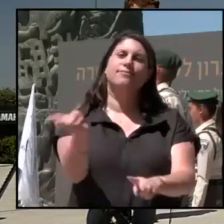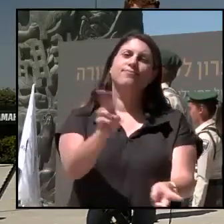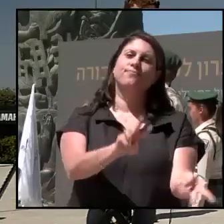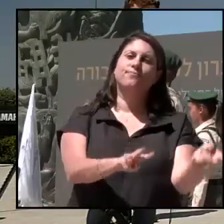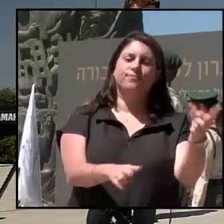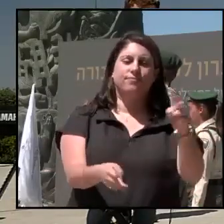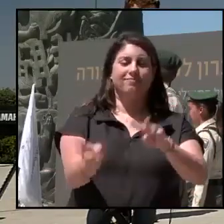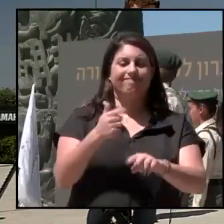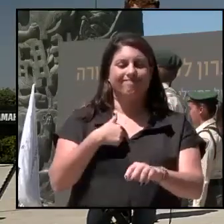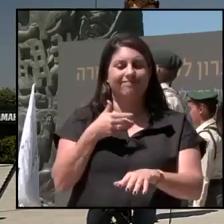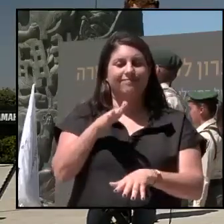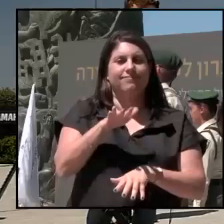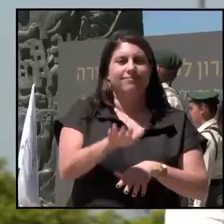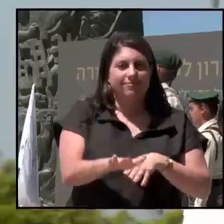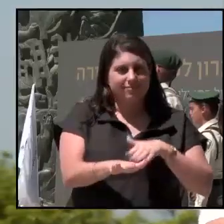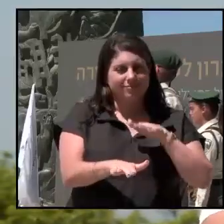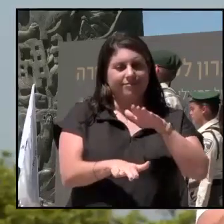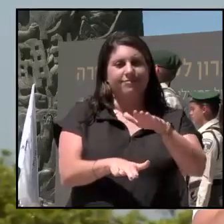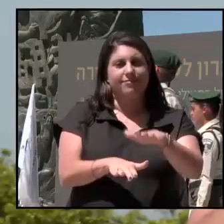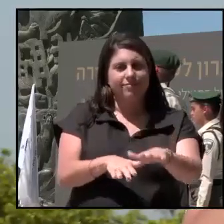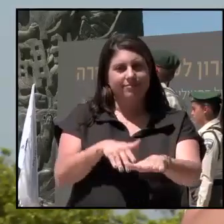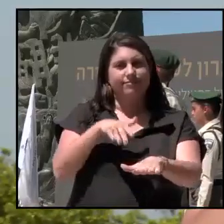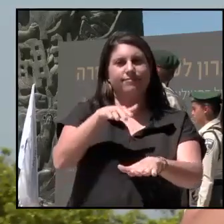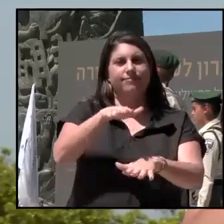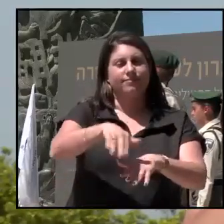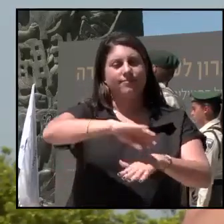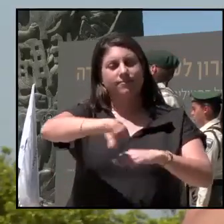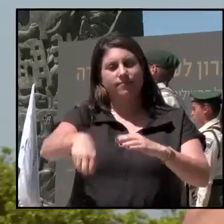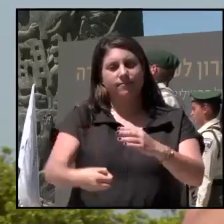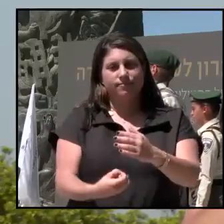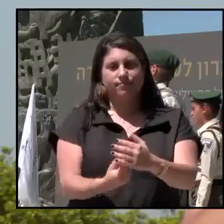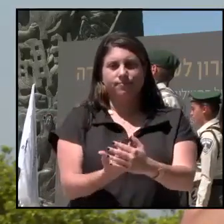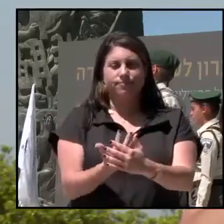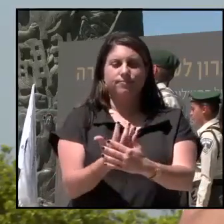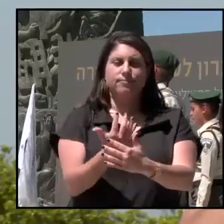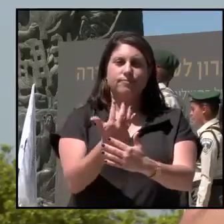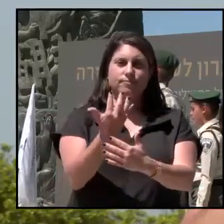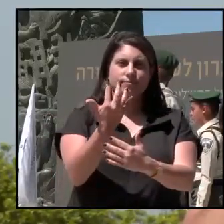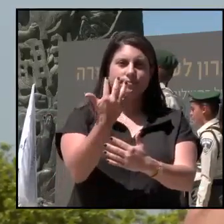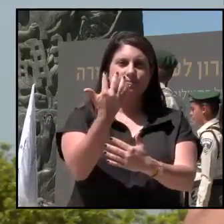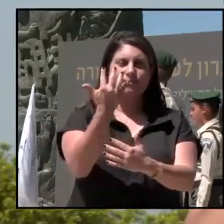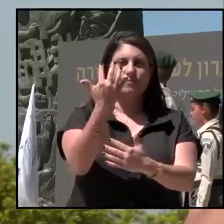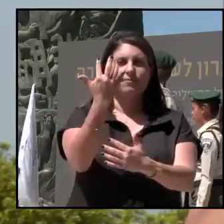המדממת רגליי ננעצו, היכו שורשים.